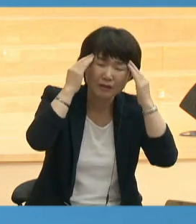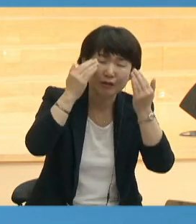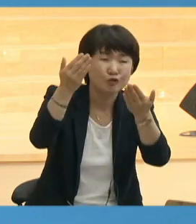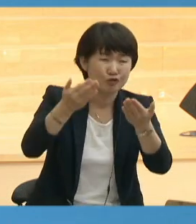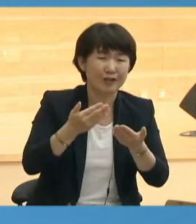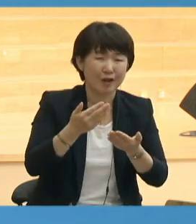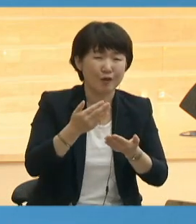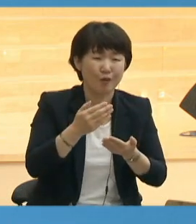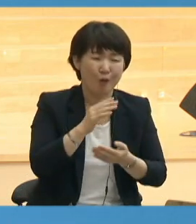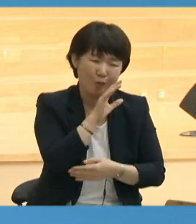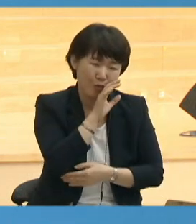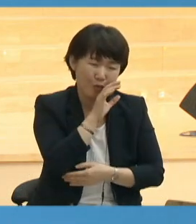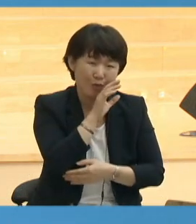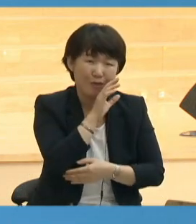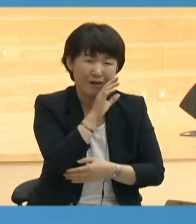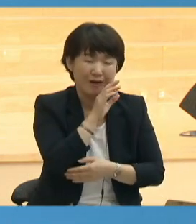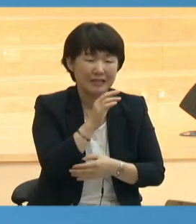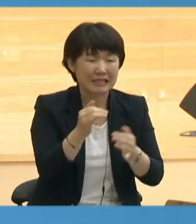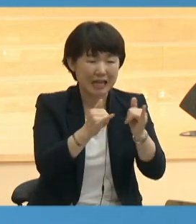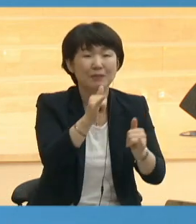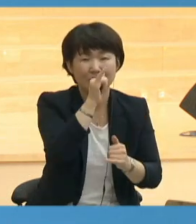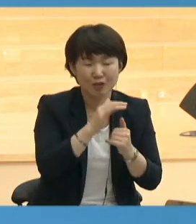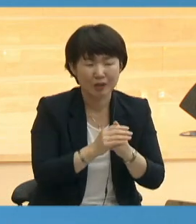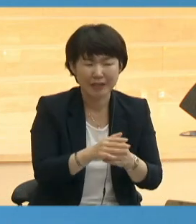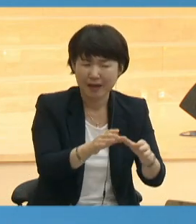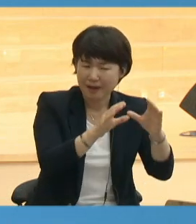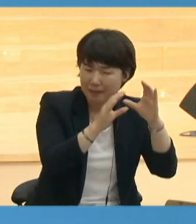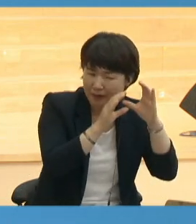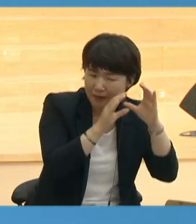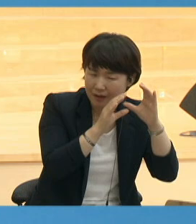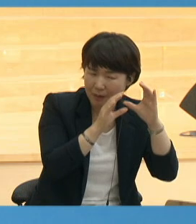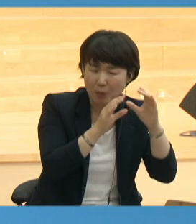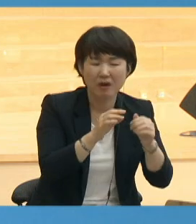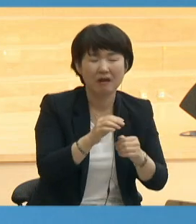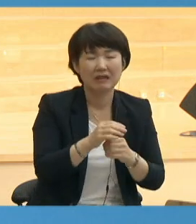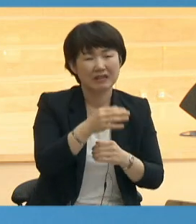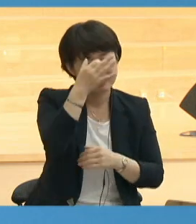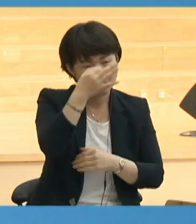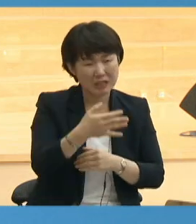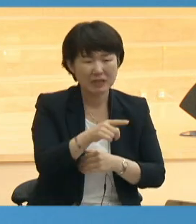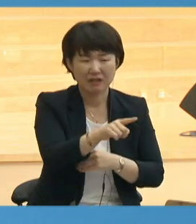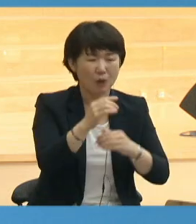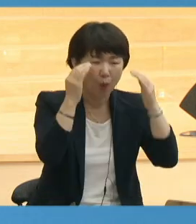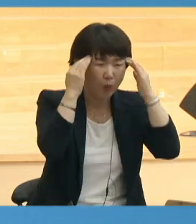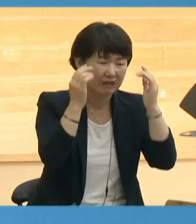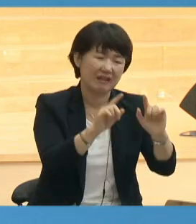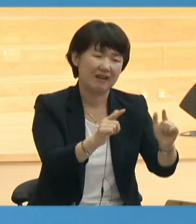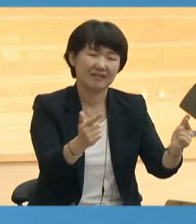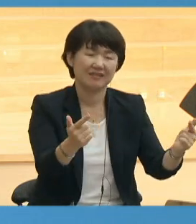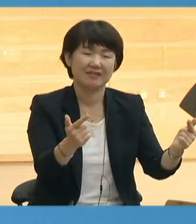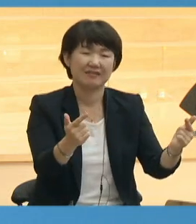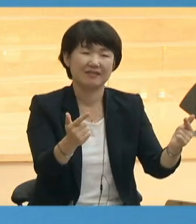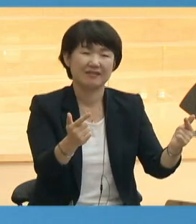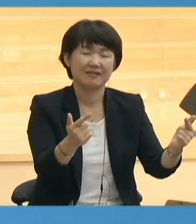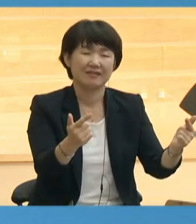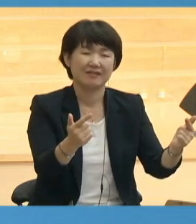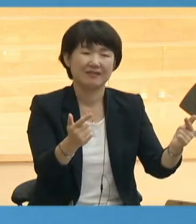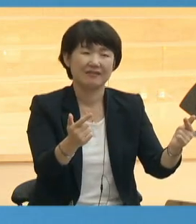가야 미 들어보면 최소 합니다만 이런 고난이 않은 경우가 많아요